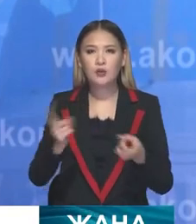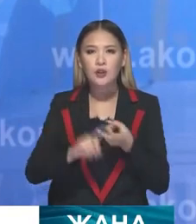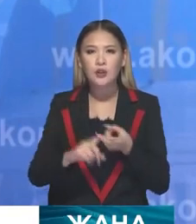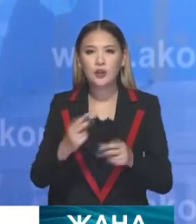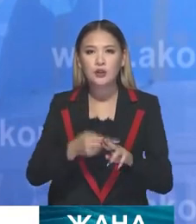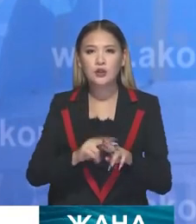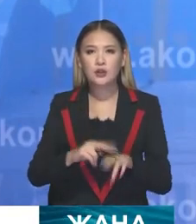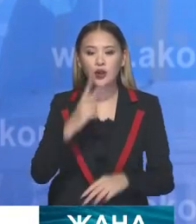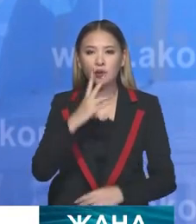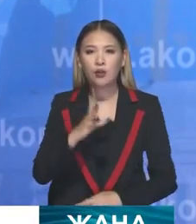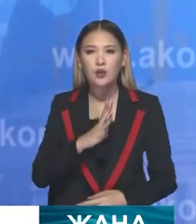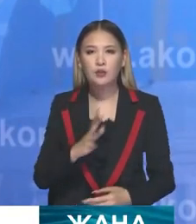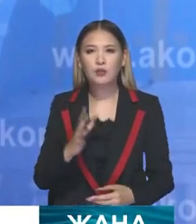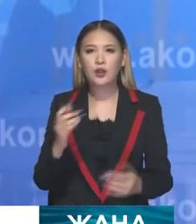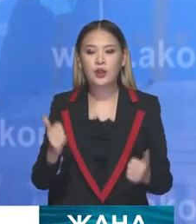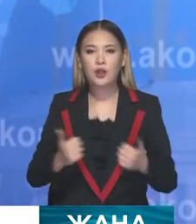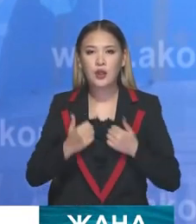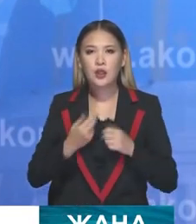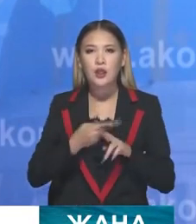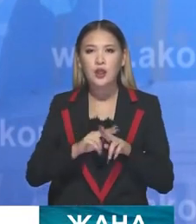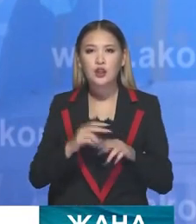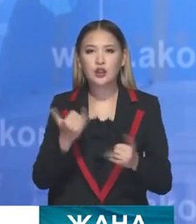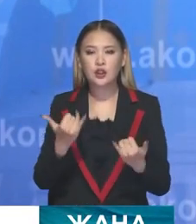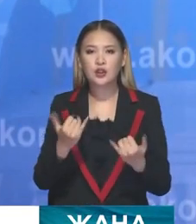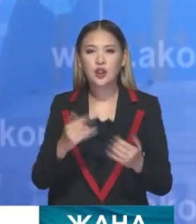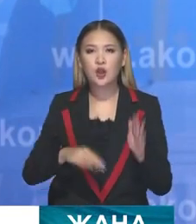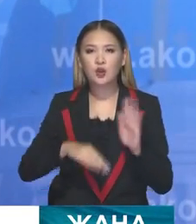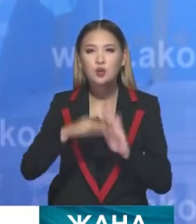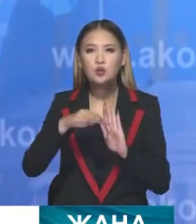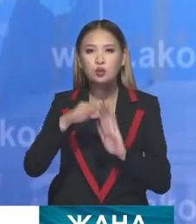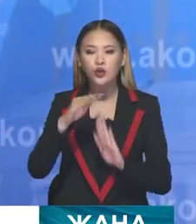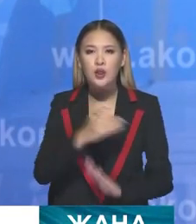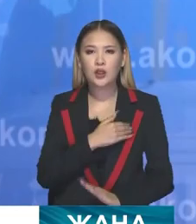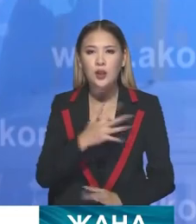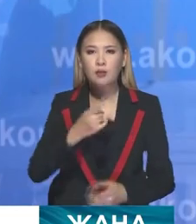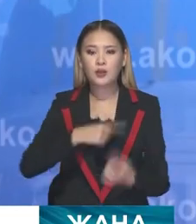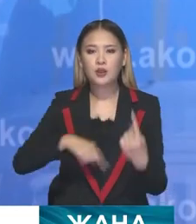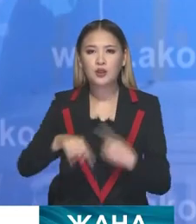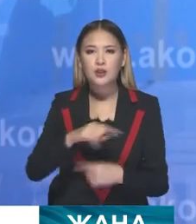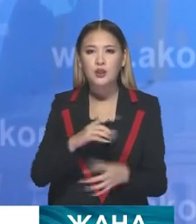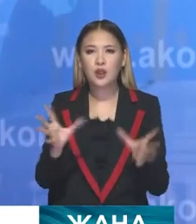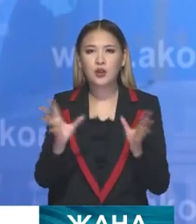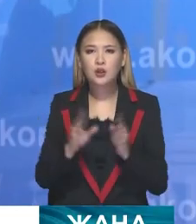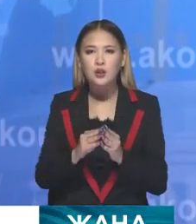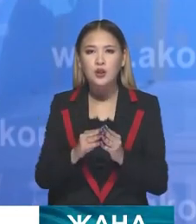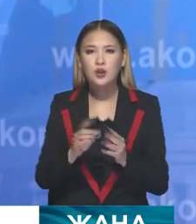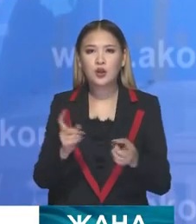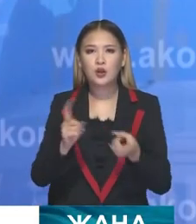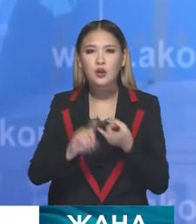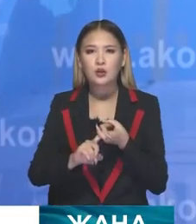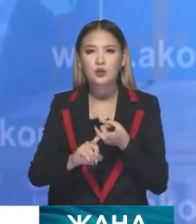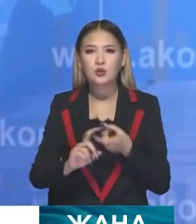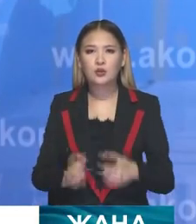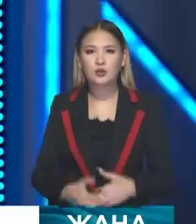жақсы қарым-қатынас бар. Ендігі міндет соны бекемдей түсу, бизнесте әріптестік орнату.